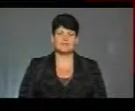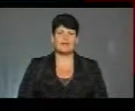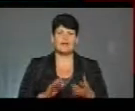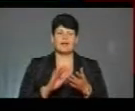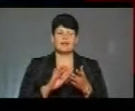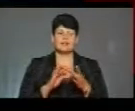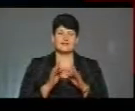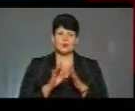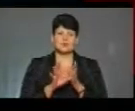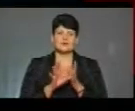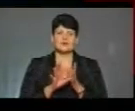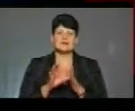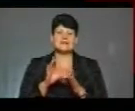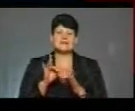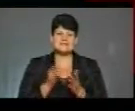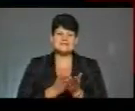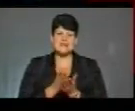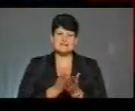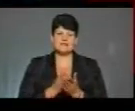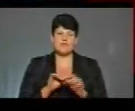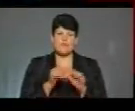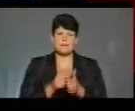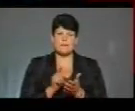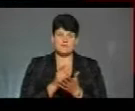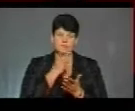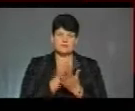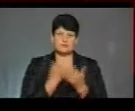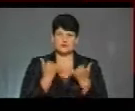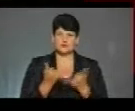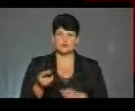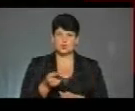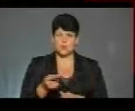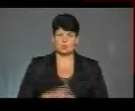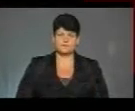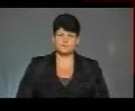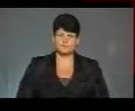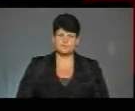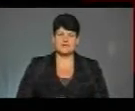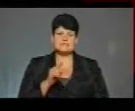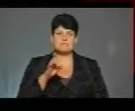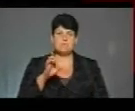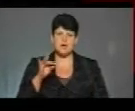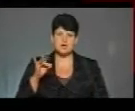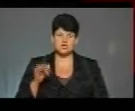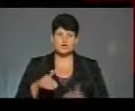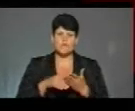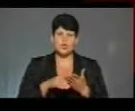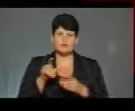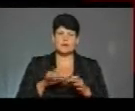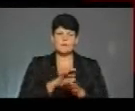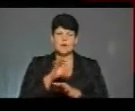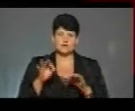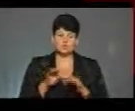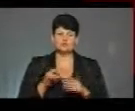Електронний сервіс для оформлення пенсій презентували сьогодні в Тернополі. У Збаражі волонтери проєкту «Будуємо